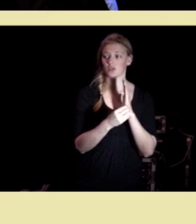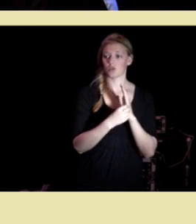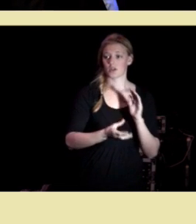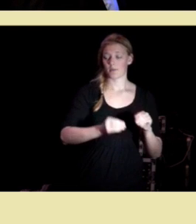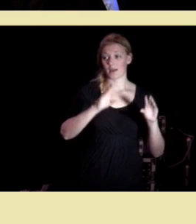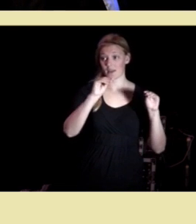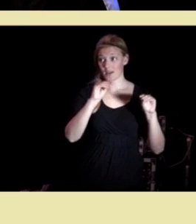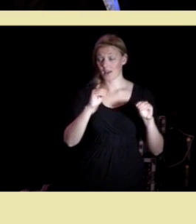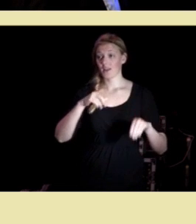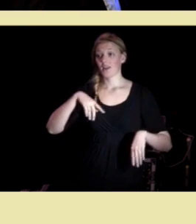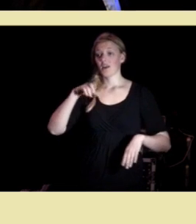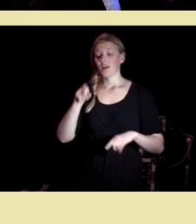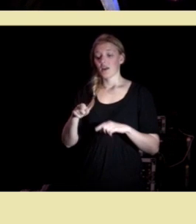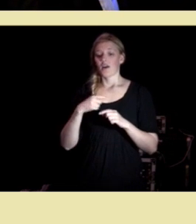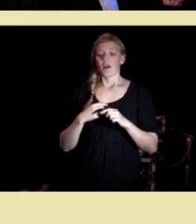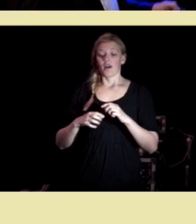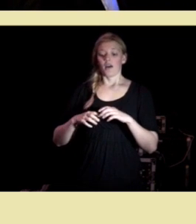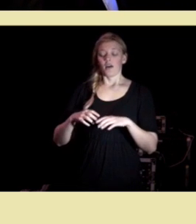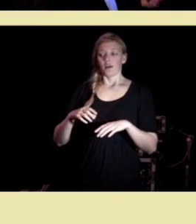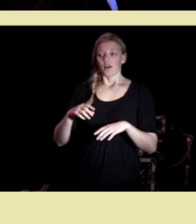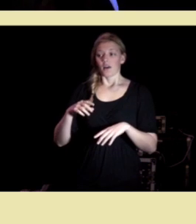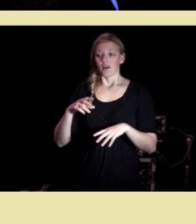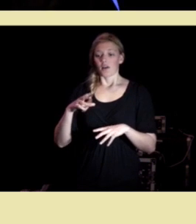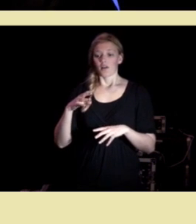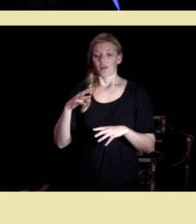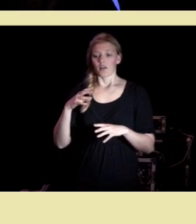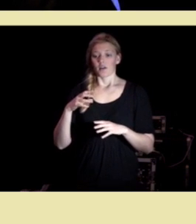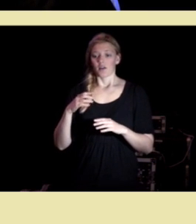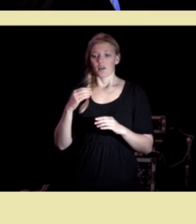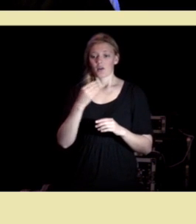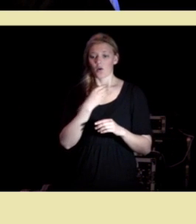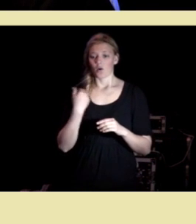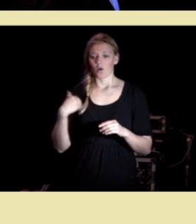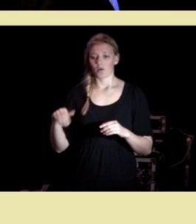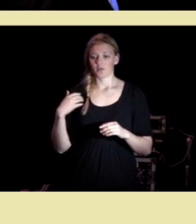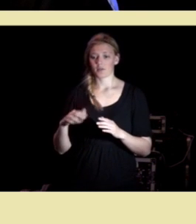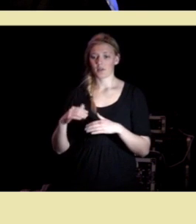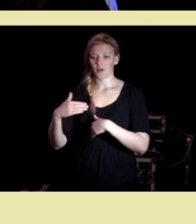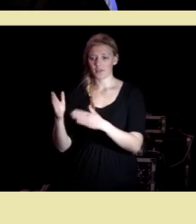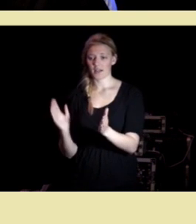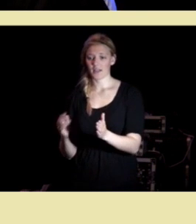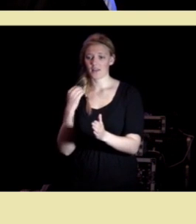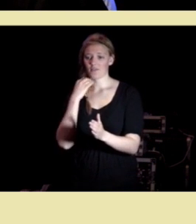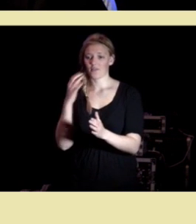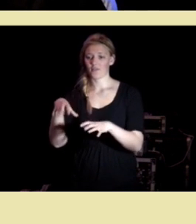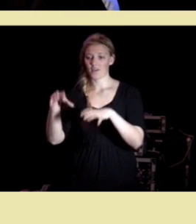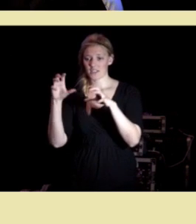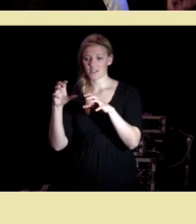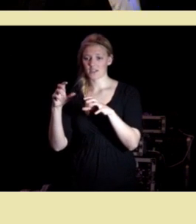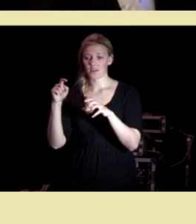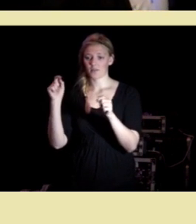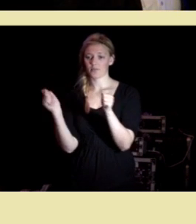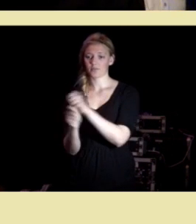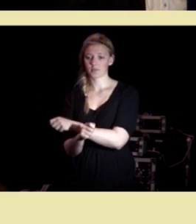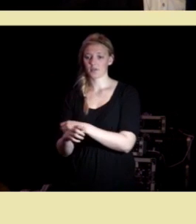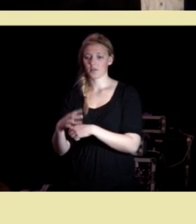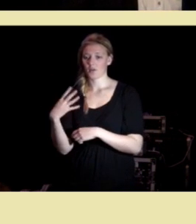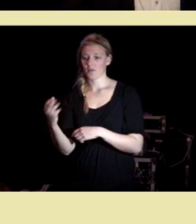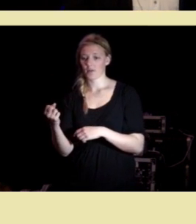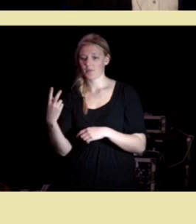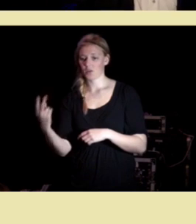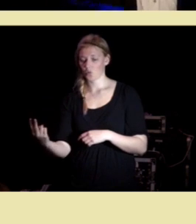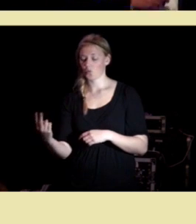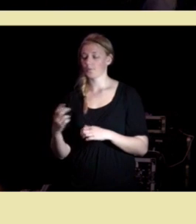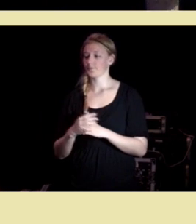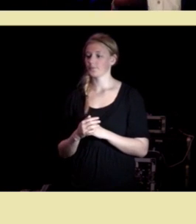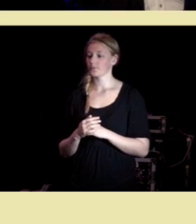gått fra å være verst i Norge til å bli 52. De har også gjort mer. Her ser vi nevrologi på Vestre Viken, som var verst i Norge med 208. Nå er de ned på